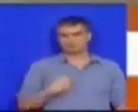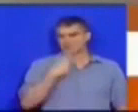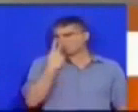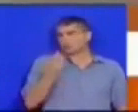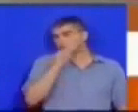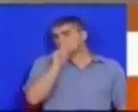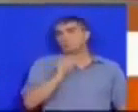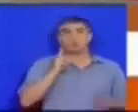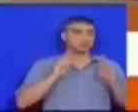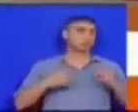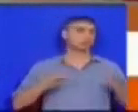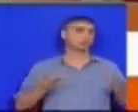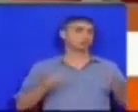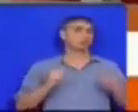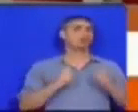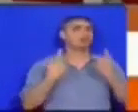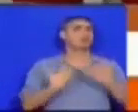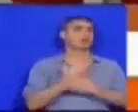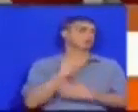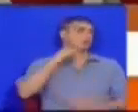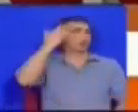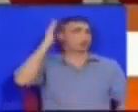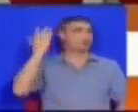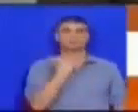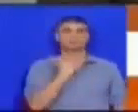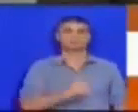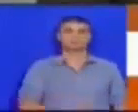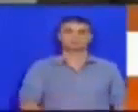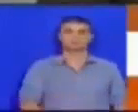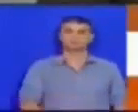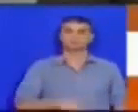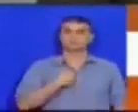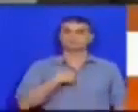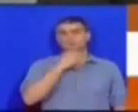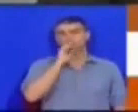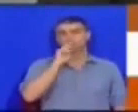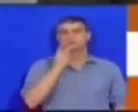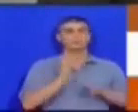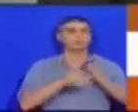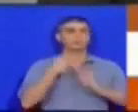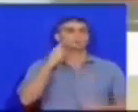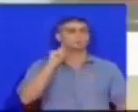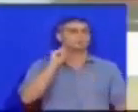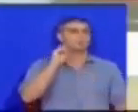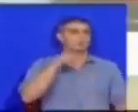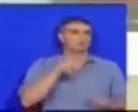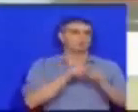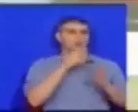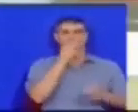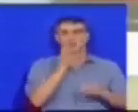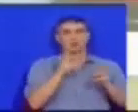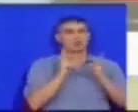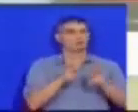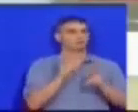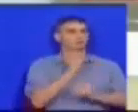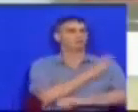אבל יכול להיות שיש תופעות חדשות שאנחנו לא מכירים. כן. זאת אומרת, לשאול שוב את עורך דין גוטמן, אותה שאלה אולי באמת לגבי